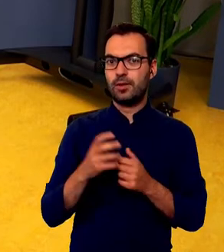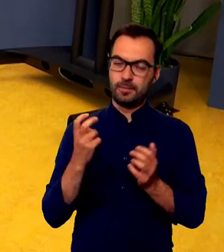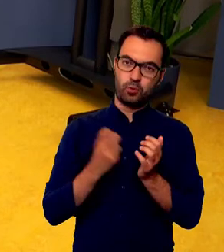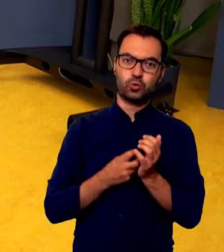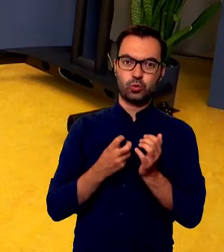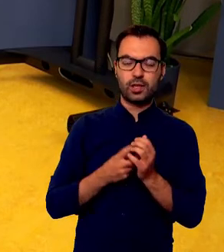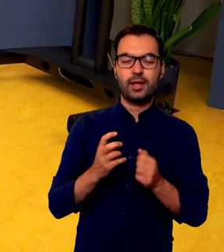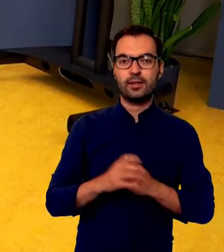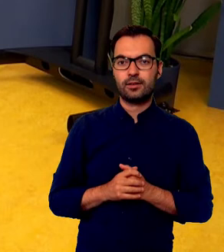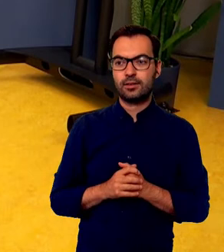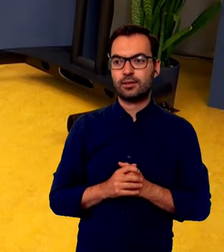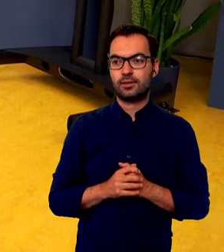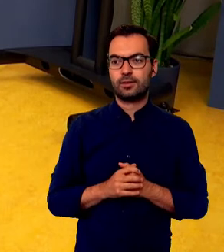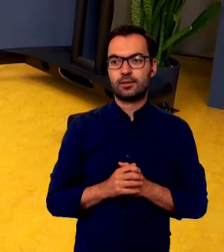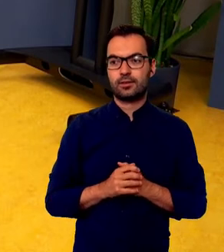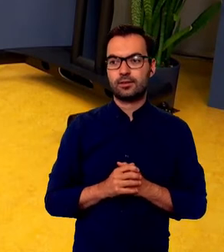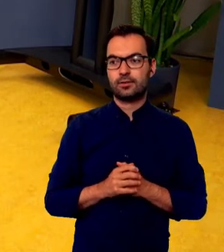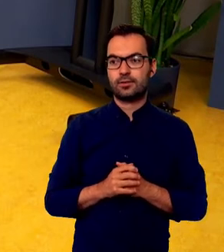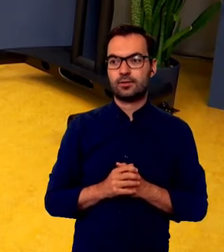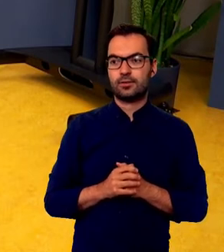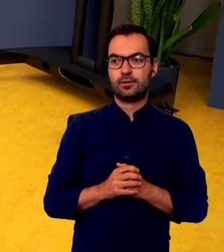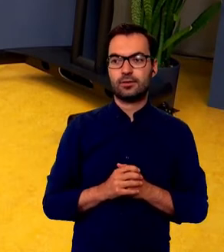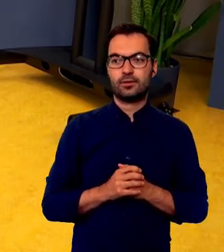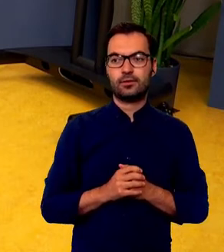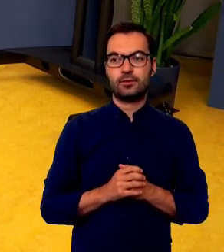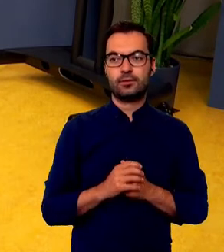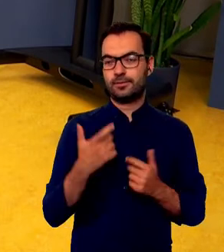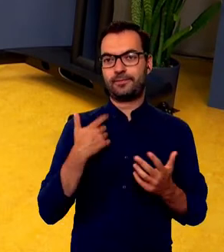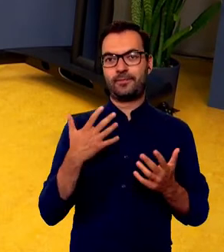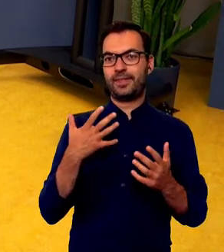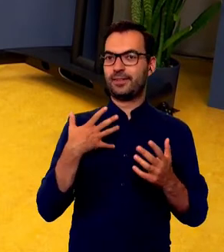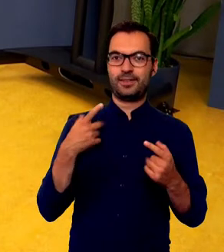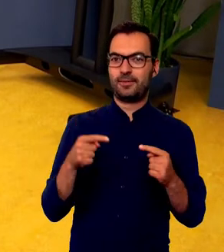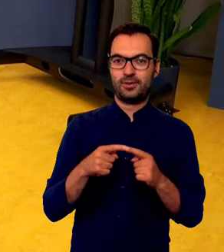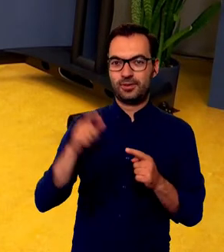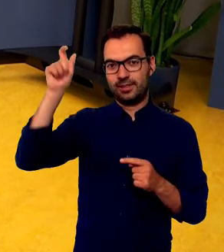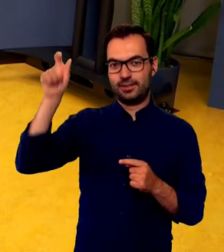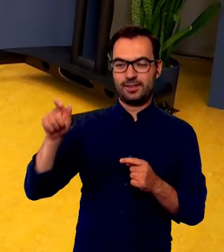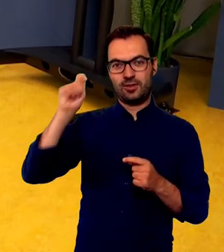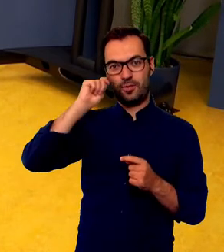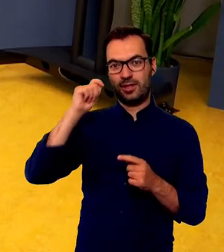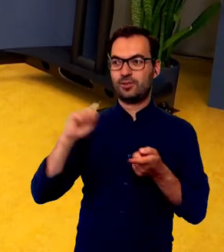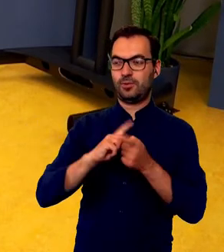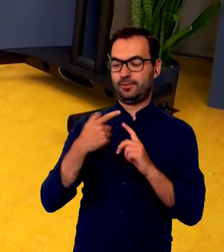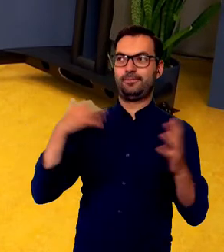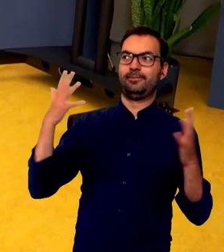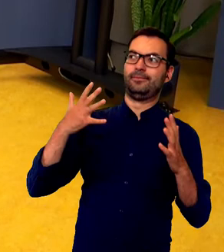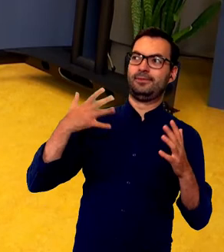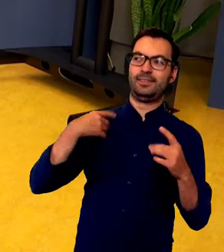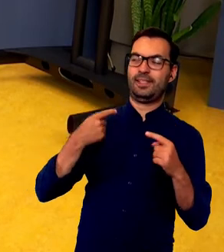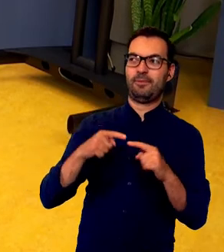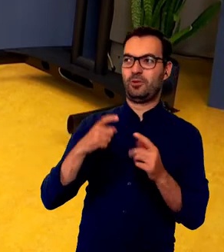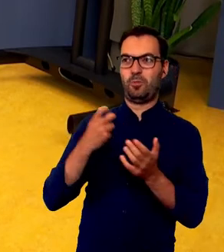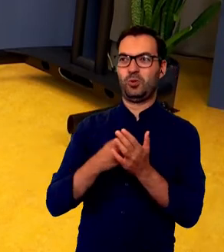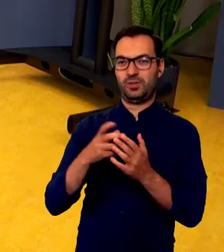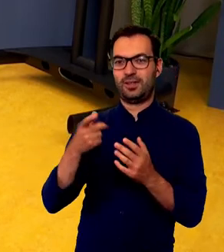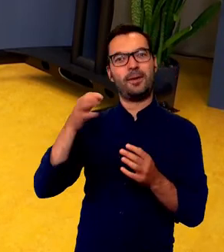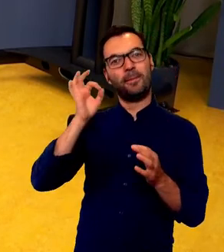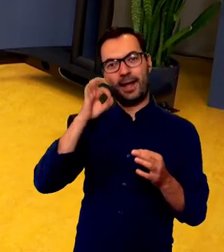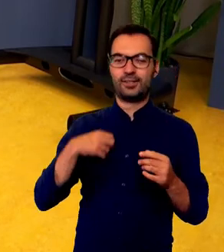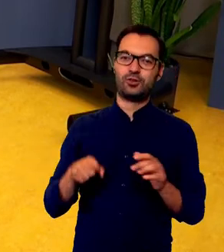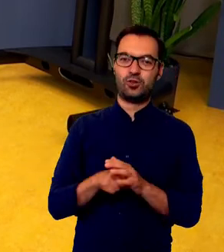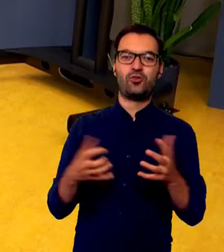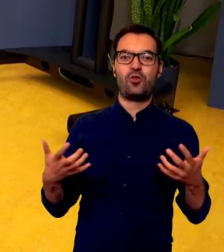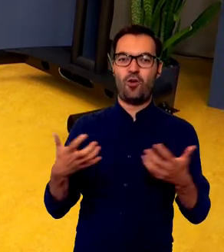panią do towarzystwa. Nie chciałam użyć tego słowa prostytutka, bo aż w zestawieniu z nią, kiedy się spotkałyśmy, to mi kompletnie nie pasuje, bo jest